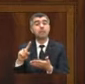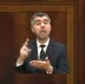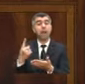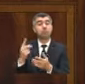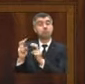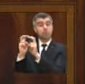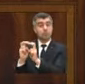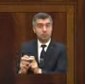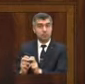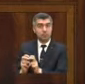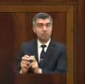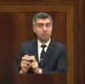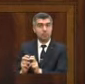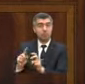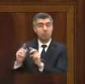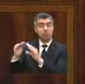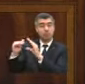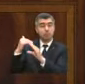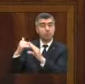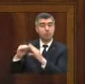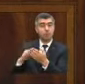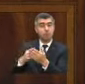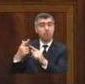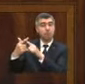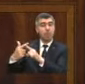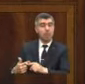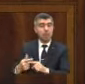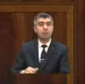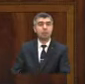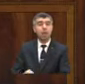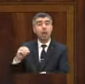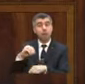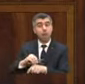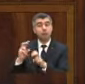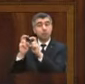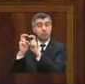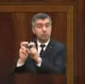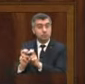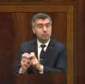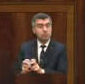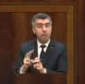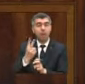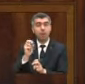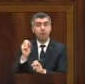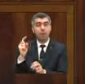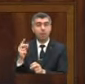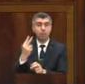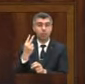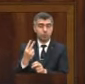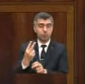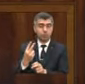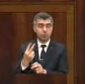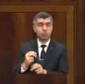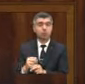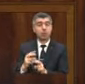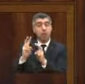ب 82 مليار درهم باش نقصت مداخل المالية العمومية، وغادي تنقص ثاني مداخل المالية العمومية سنة 2021 بأقل من